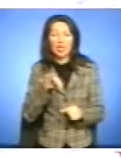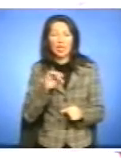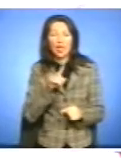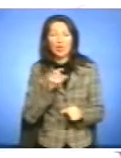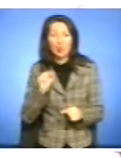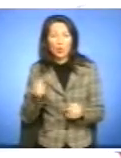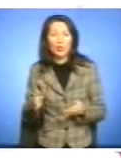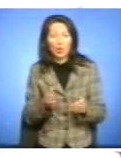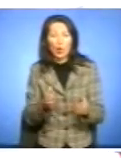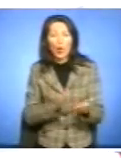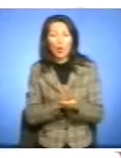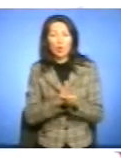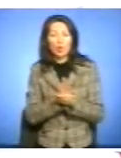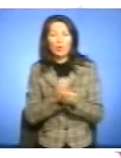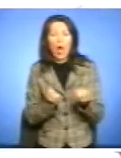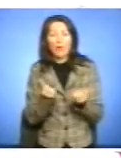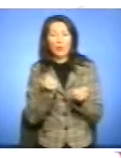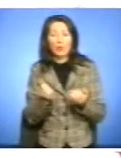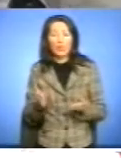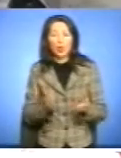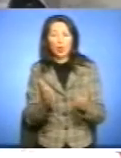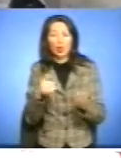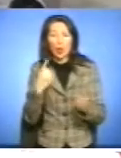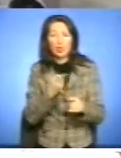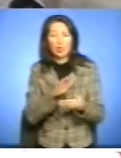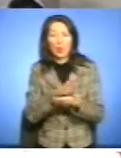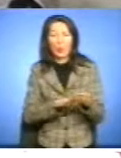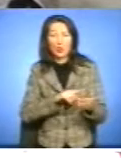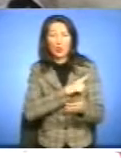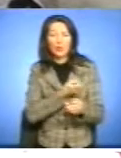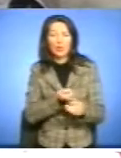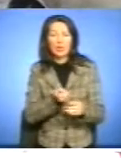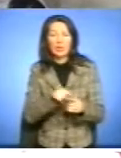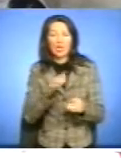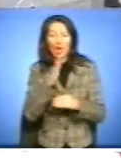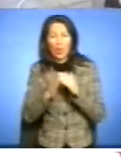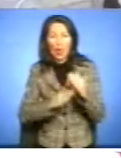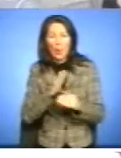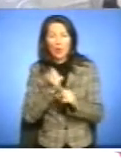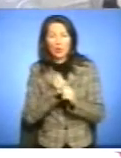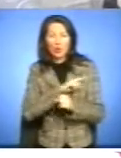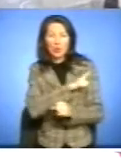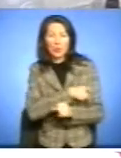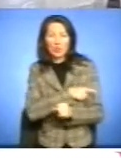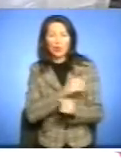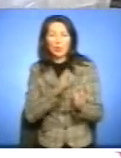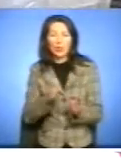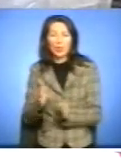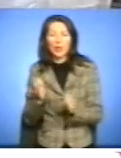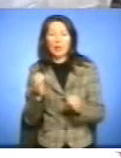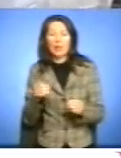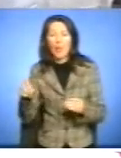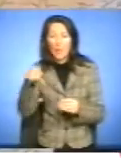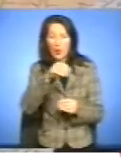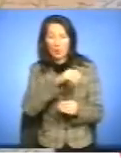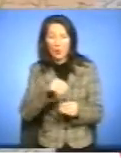Служба автомобільних доріг області протягом цієї доби працює у посиленому режимі. На посипання доріг пішло 2,5 тонни